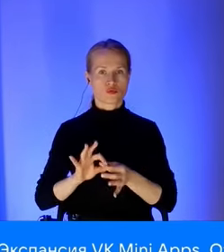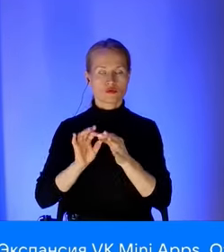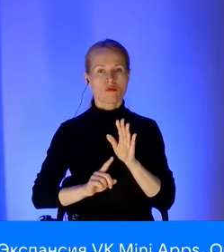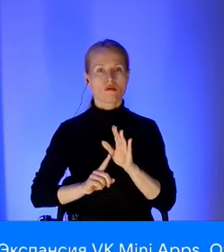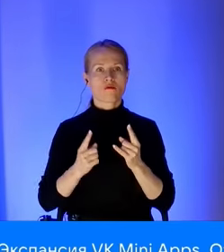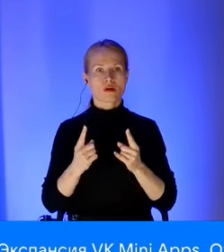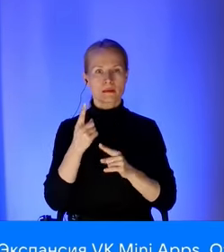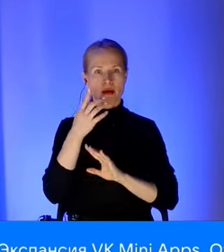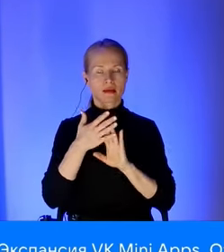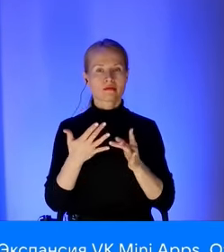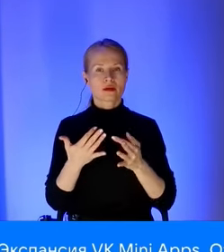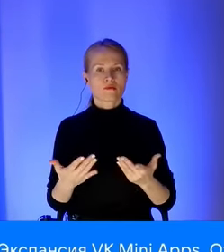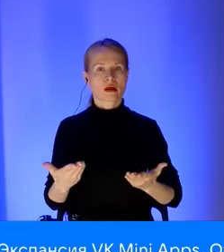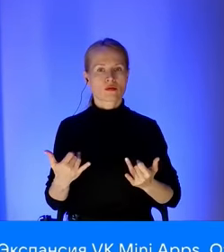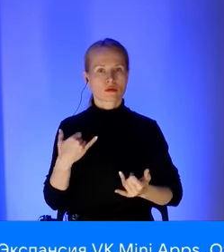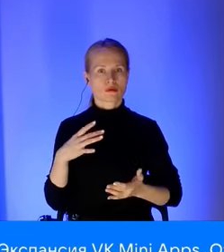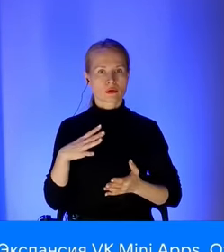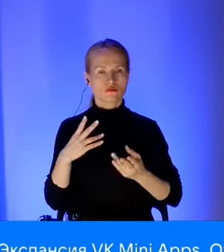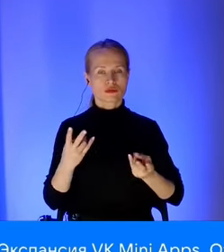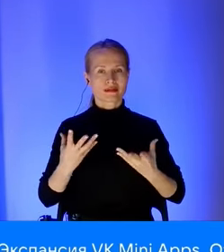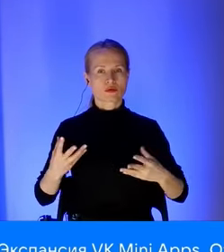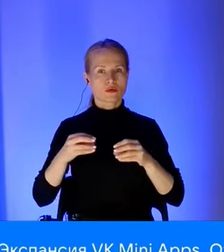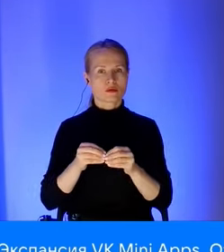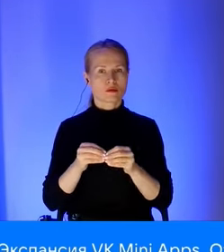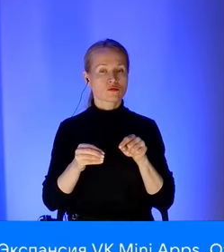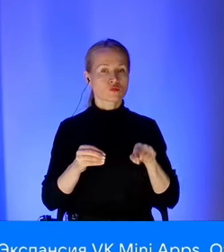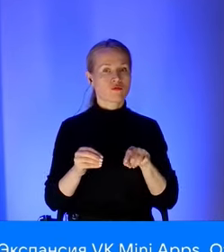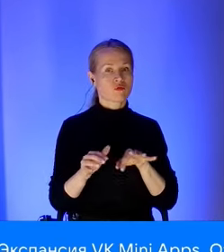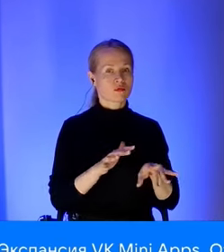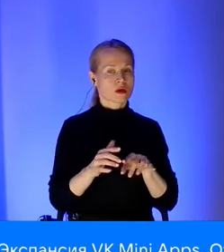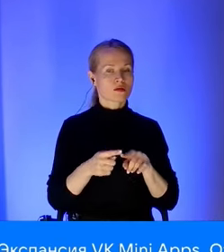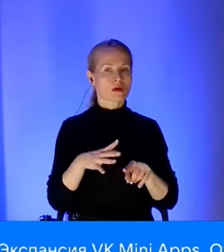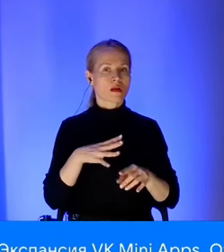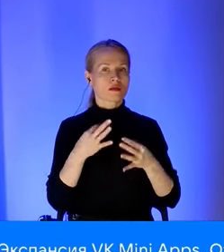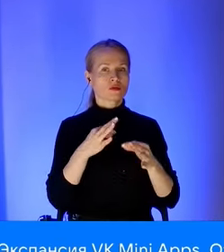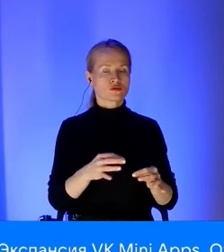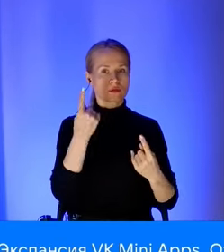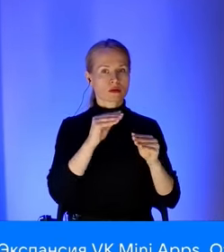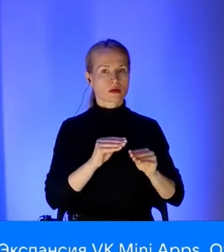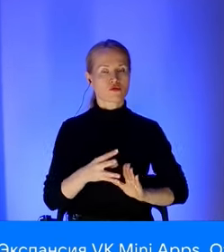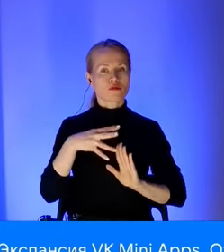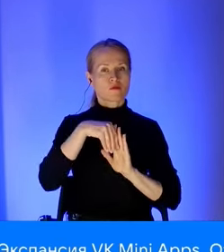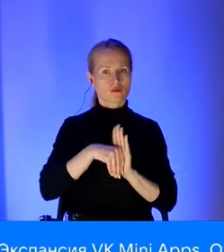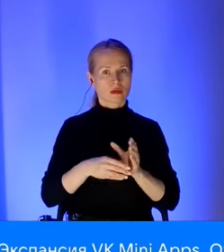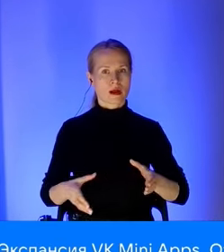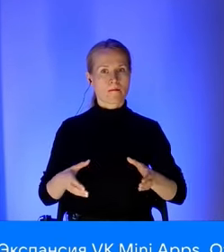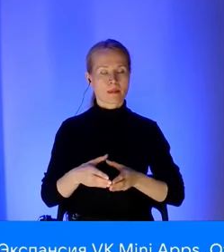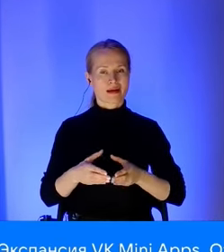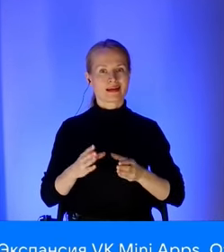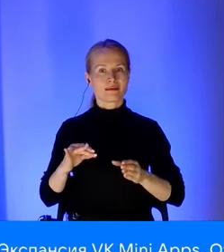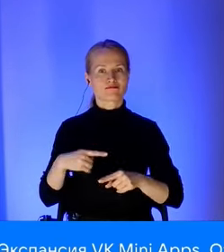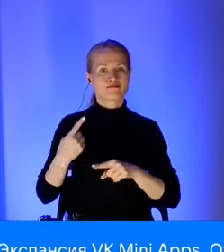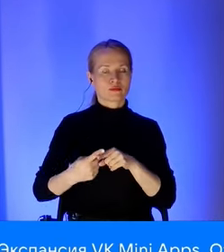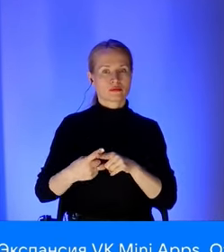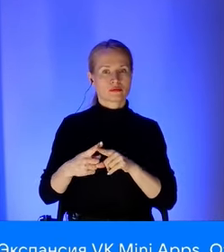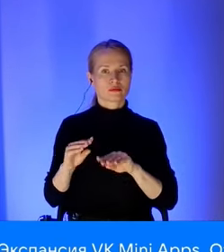у нас требования стояли. Да, то есть нам нужно соединить ту функциональность, которая была доступна разработчикам внутри компании, и дать